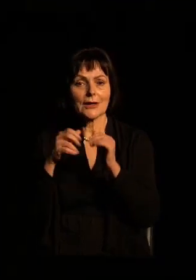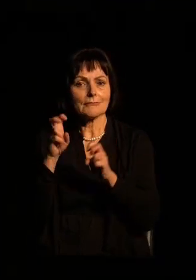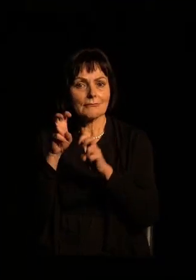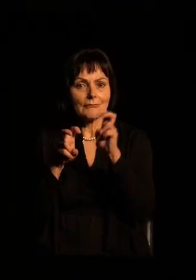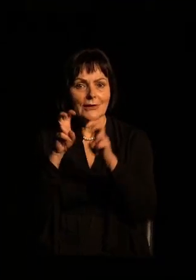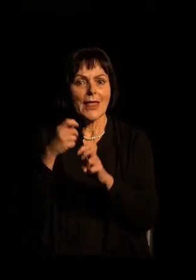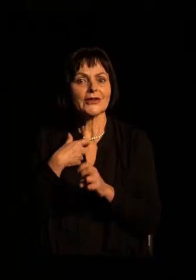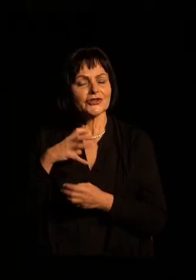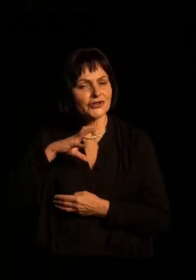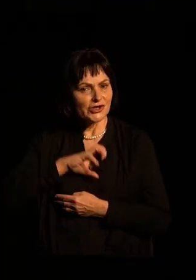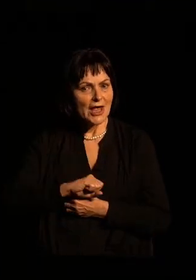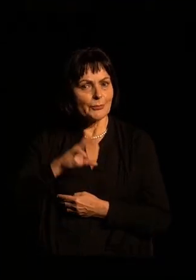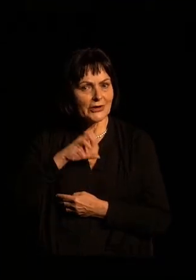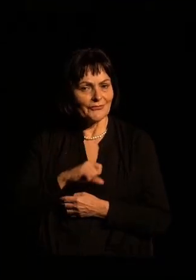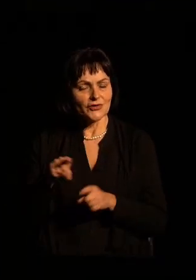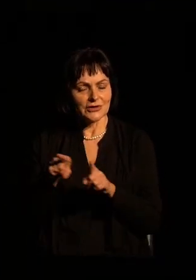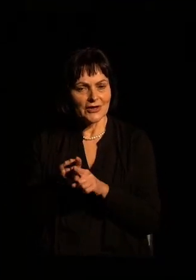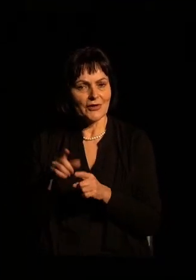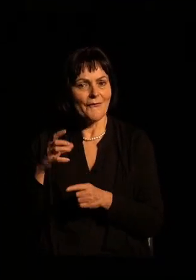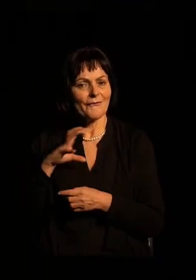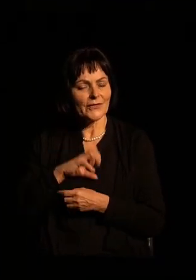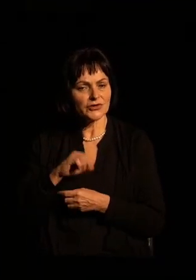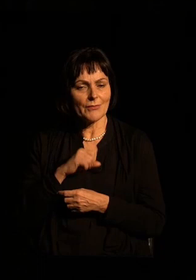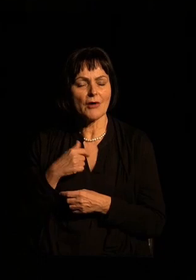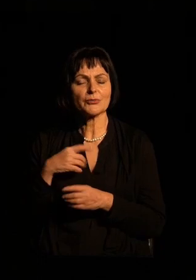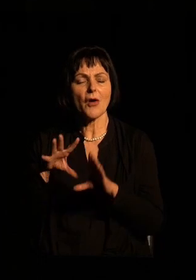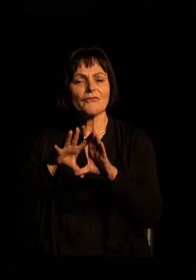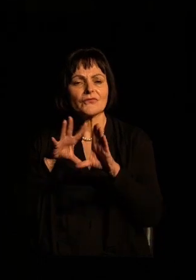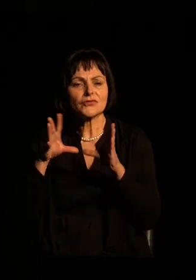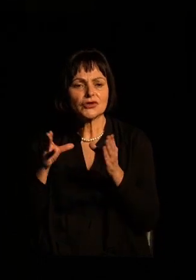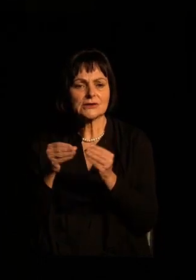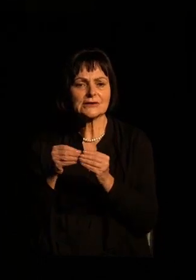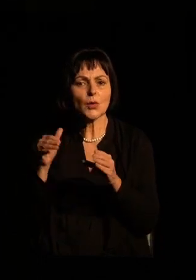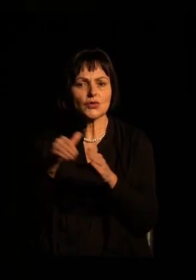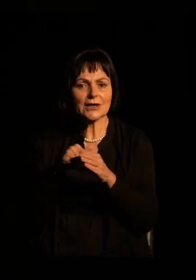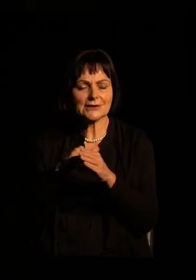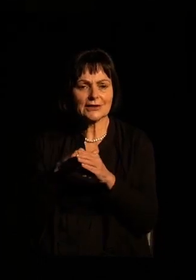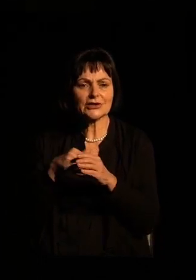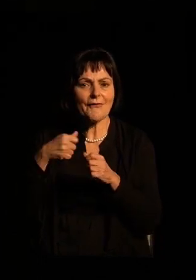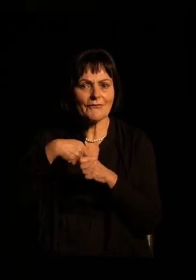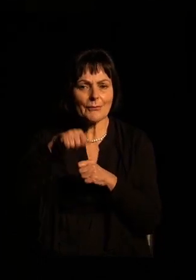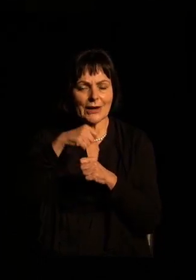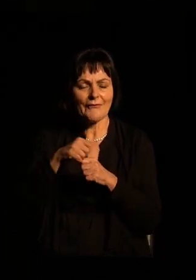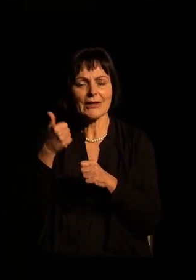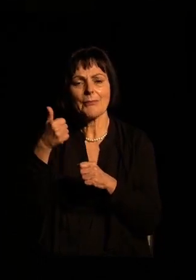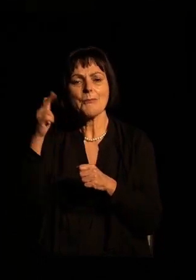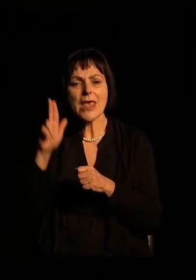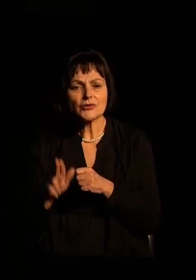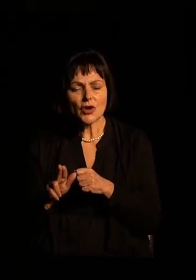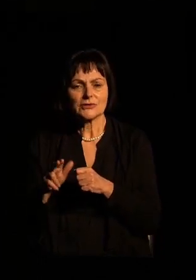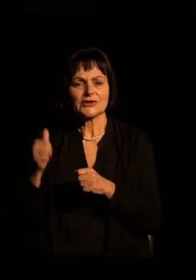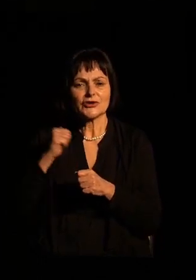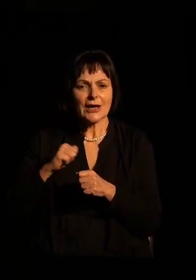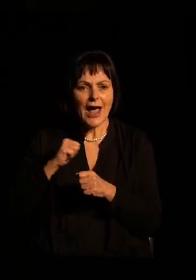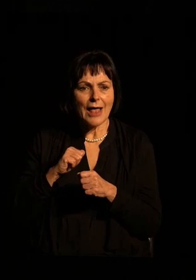niezwykłą próbę cierpliwości, którą wtedy też przetrwałeś, bo tak naprawdę no wszyscy uczestnicy twojej wyprawy już tam po miesiącu